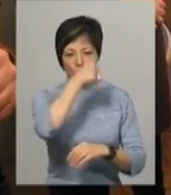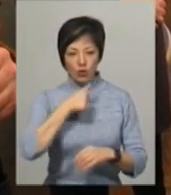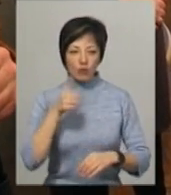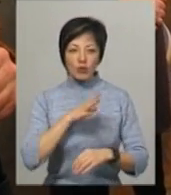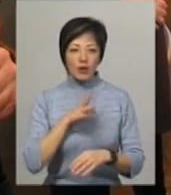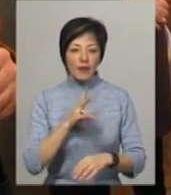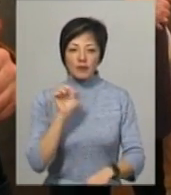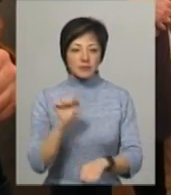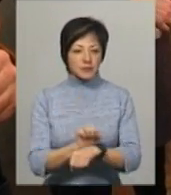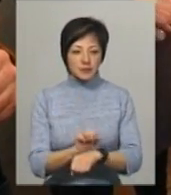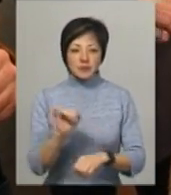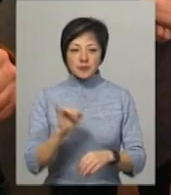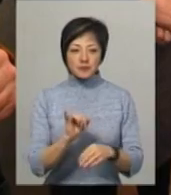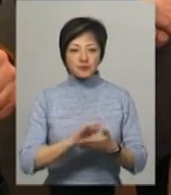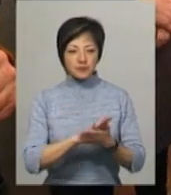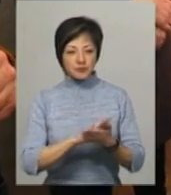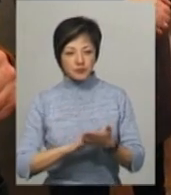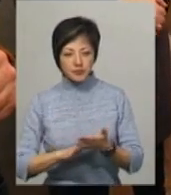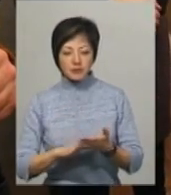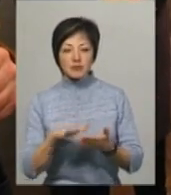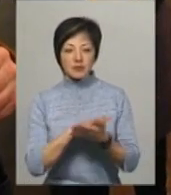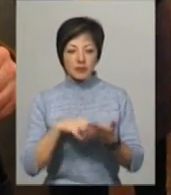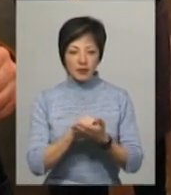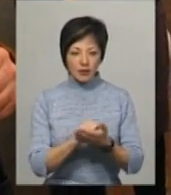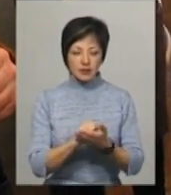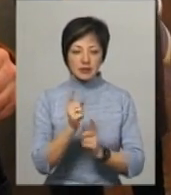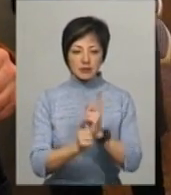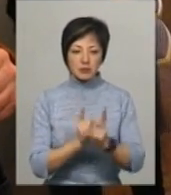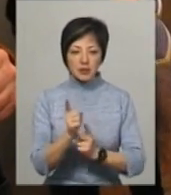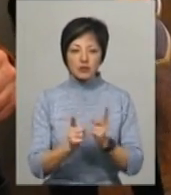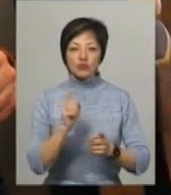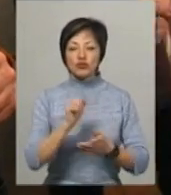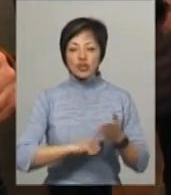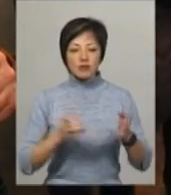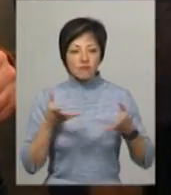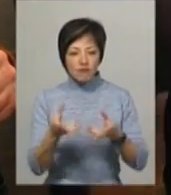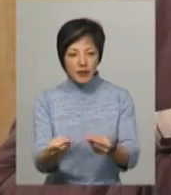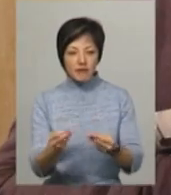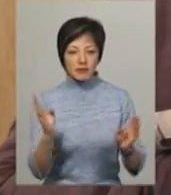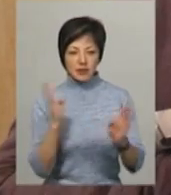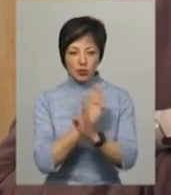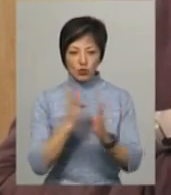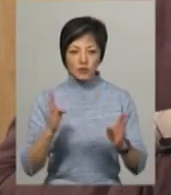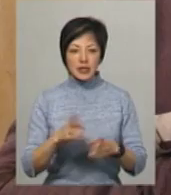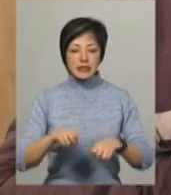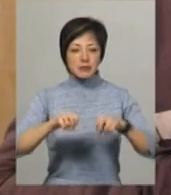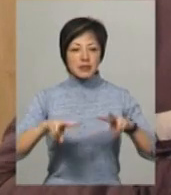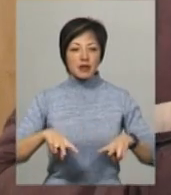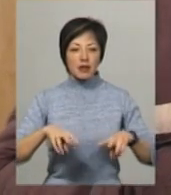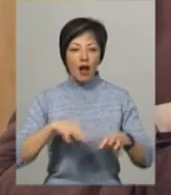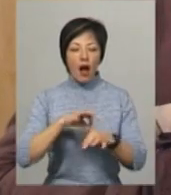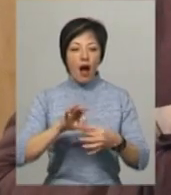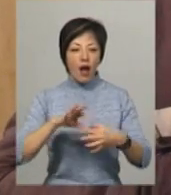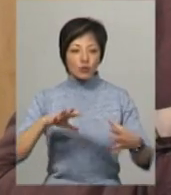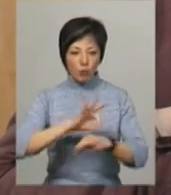не законсервовані і які зазнали значних змін через вплив навколишнього середовища. Спеціаліст «Атомпроект